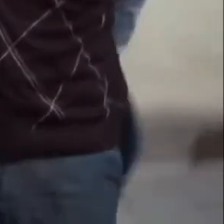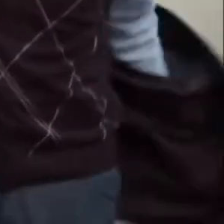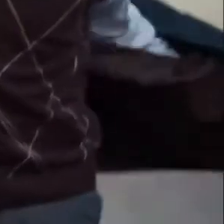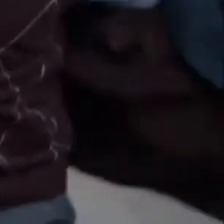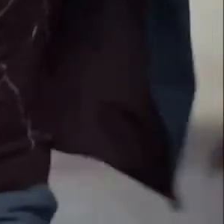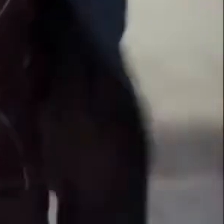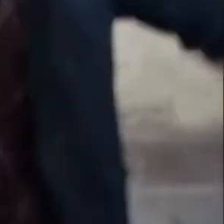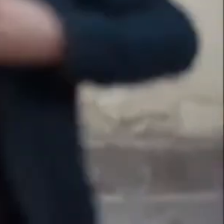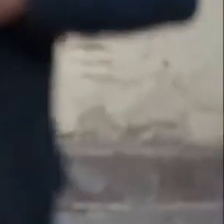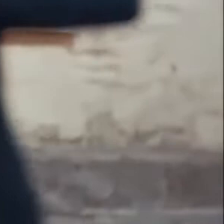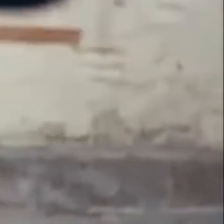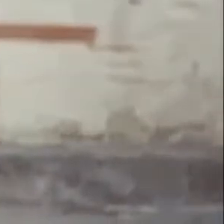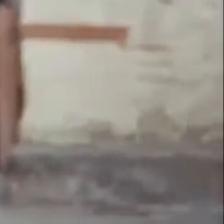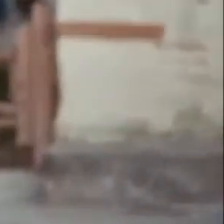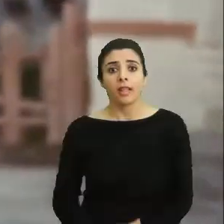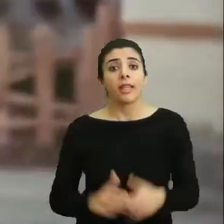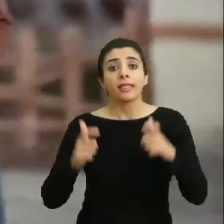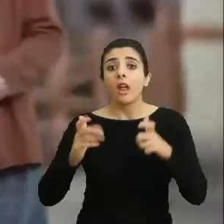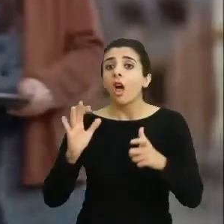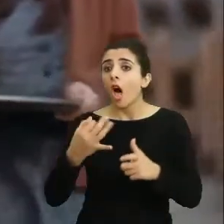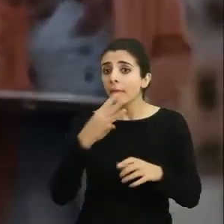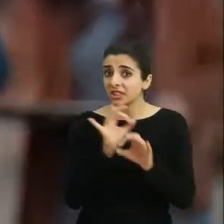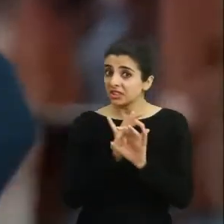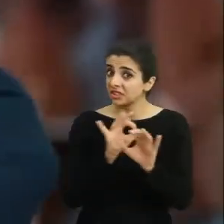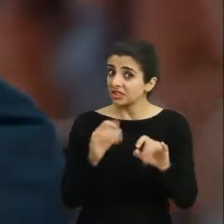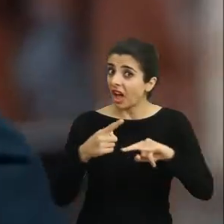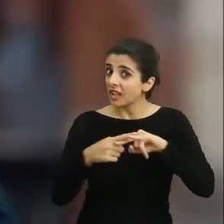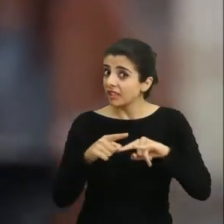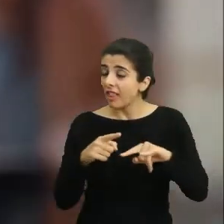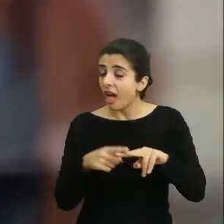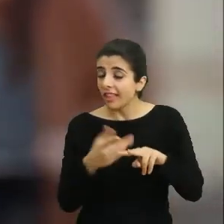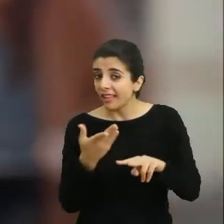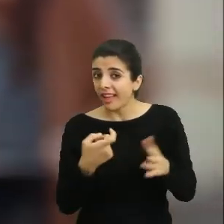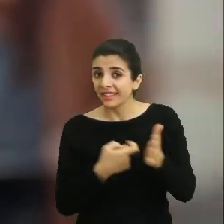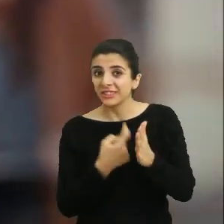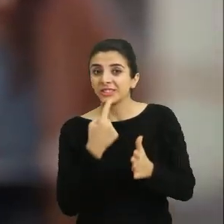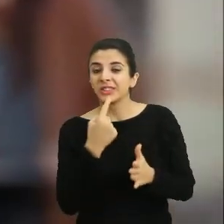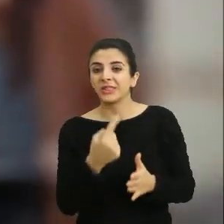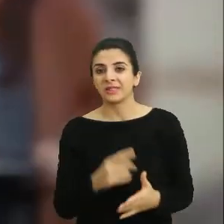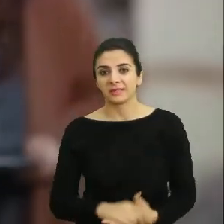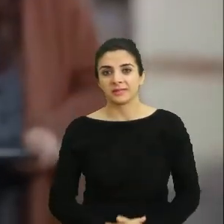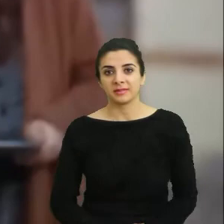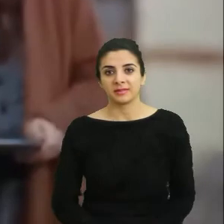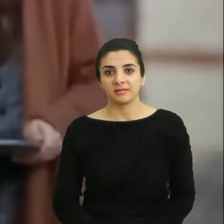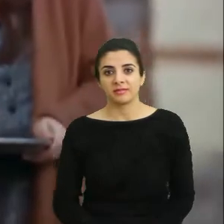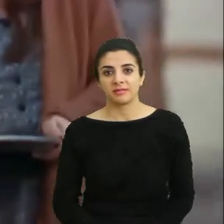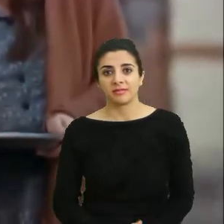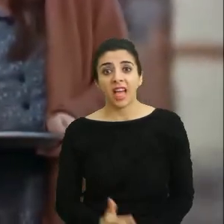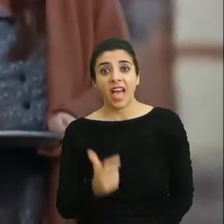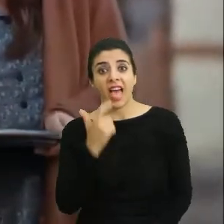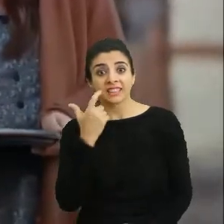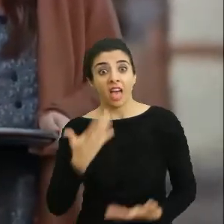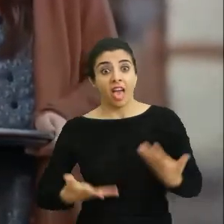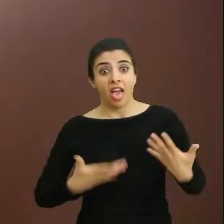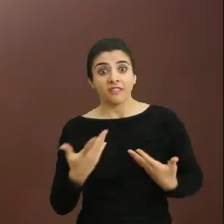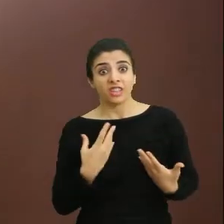tepsiyle arkasından geliyor. Nereye böyle haber etmeden Hasan Ali? Hasan Ali durup gergince Emine'ye döndü. Eski heveslerim mi